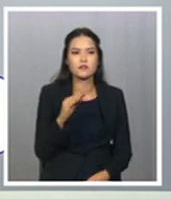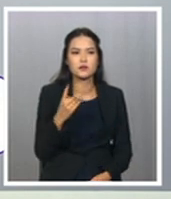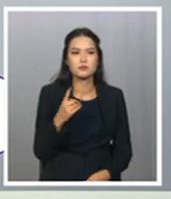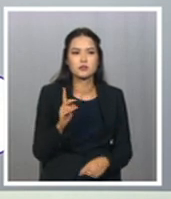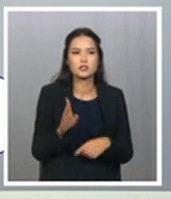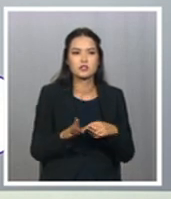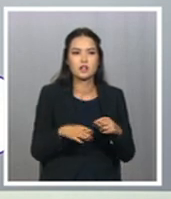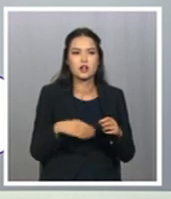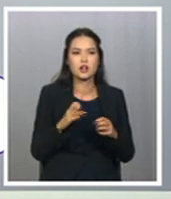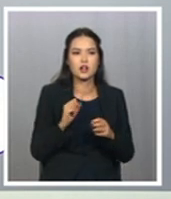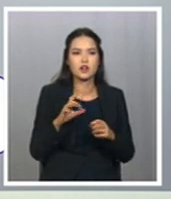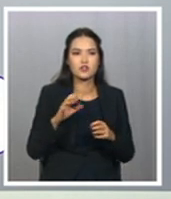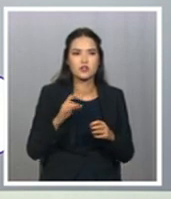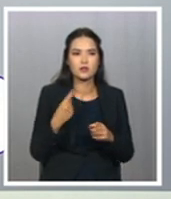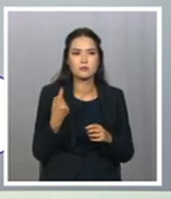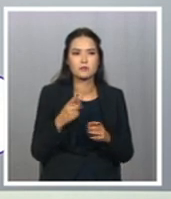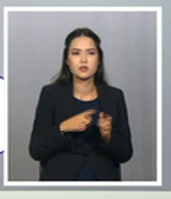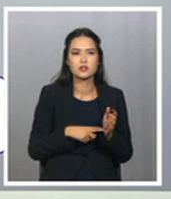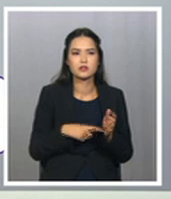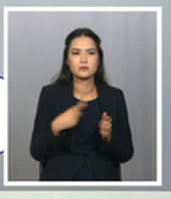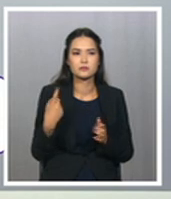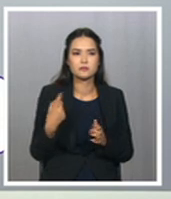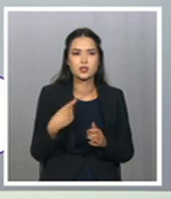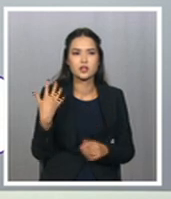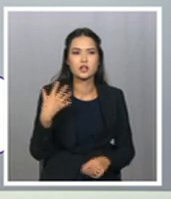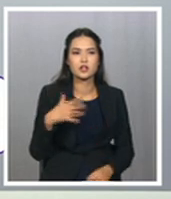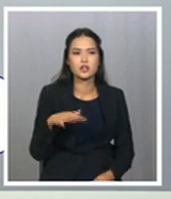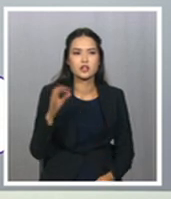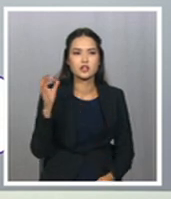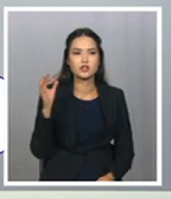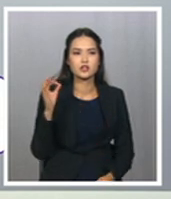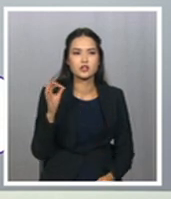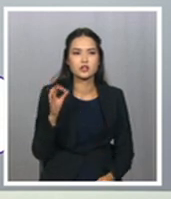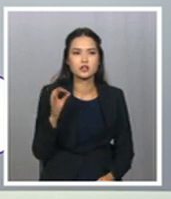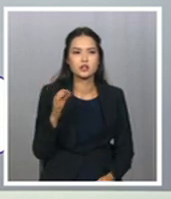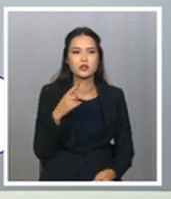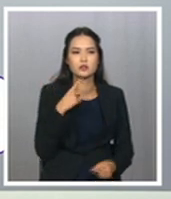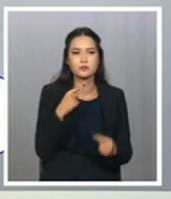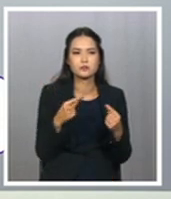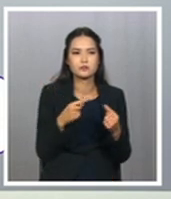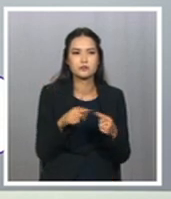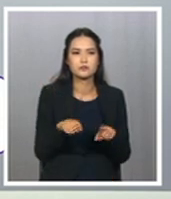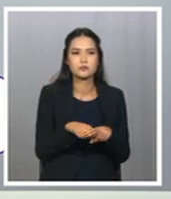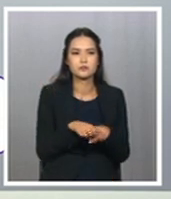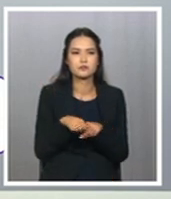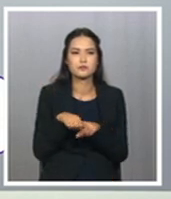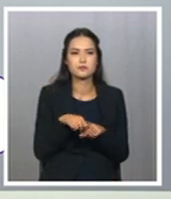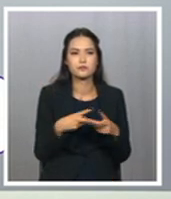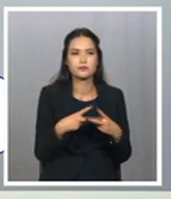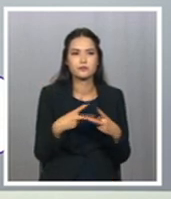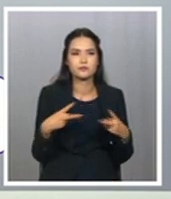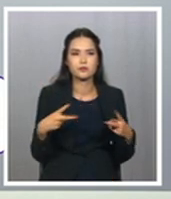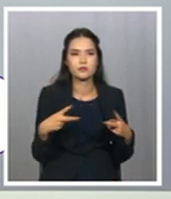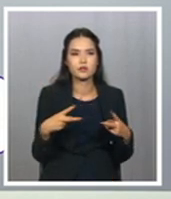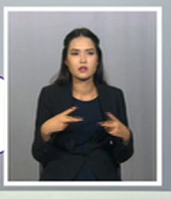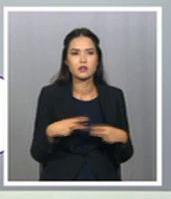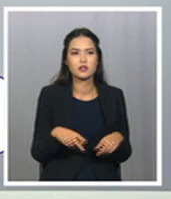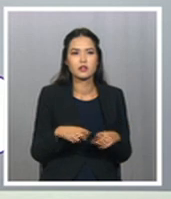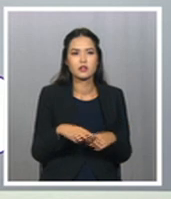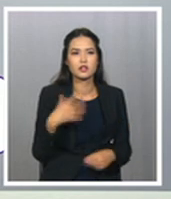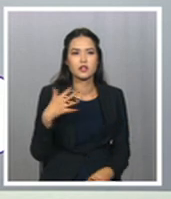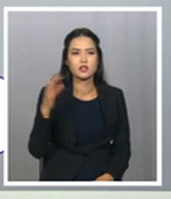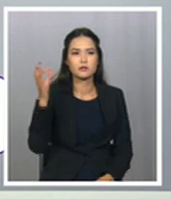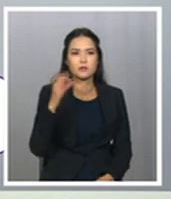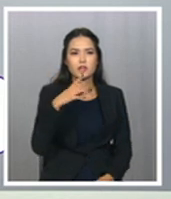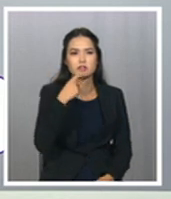яғни бірінші ұрпақта ажырау заңын көре аламыз. Яғни бірдің бірге қатынасына тең. Демек, 50%